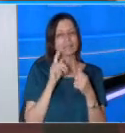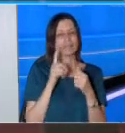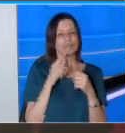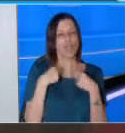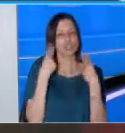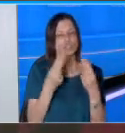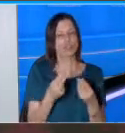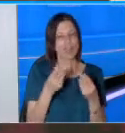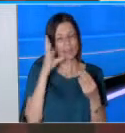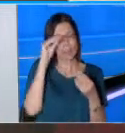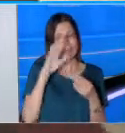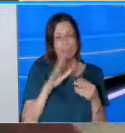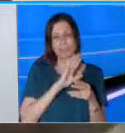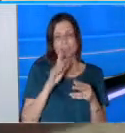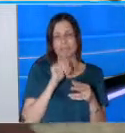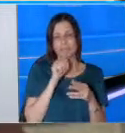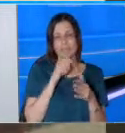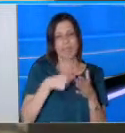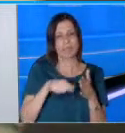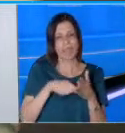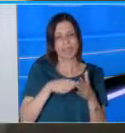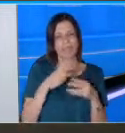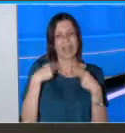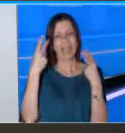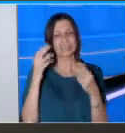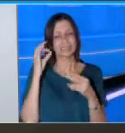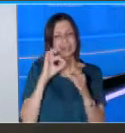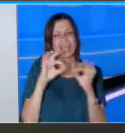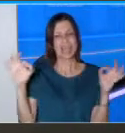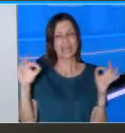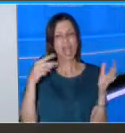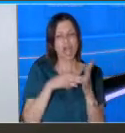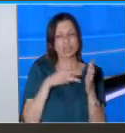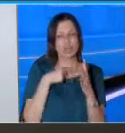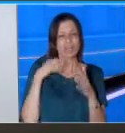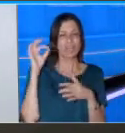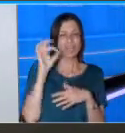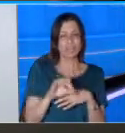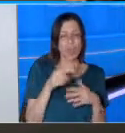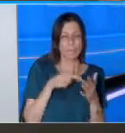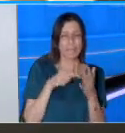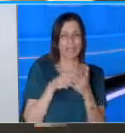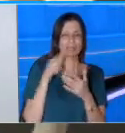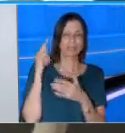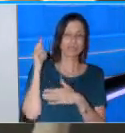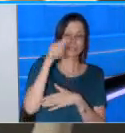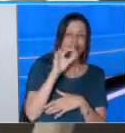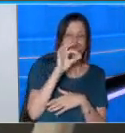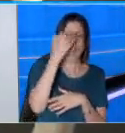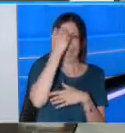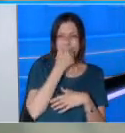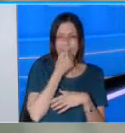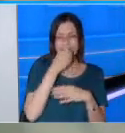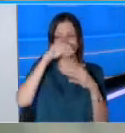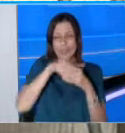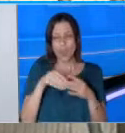אין בכוונתם לתקן ולהחזיר קווי החשמל שנפגעו כתוצאה מירי רקטי של חמאס בעזה.